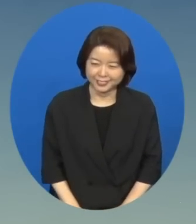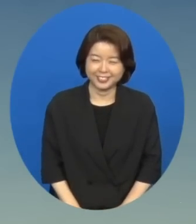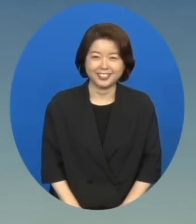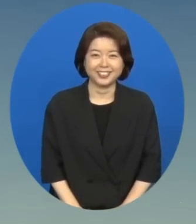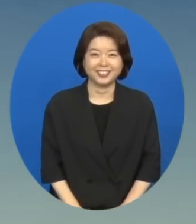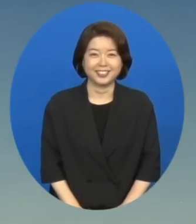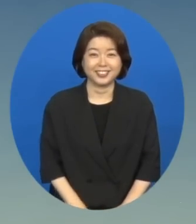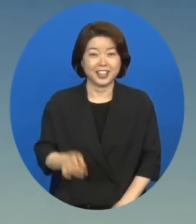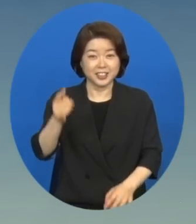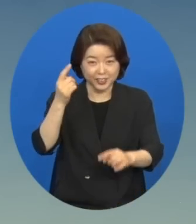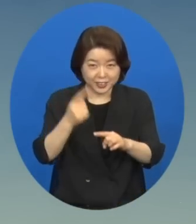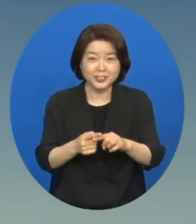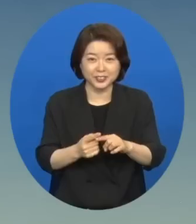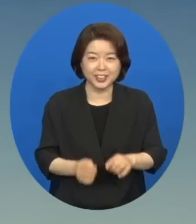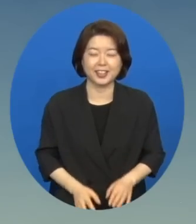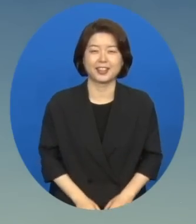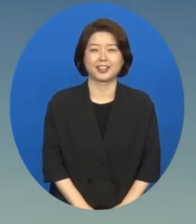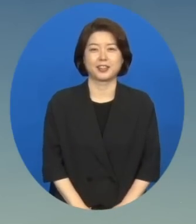그러다가